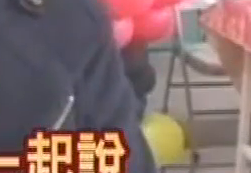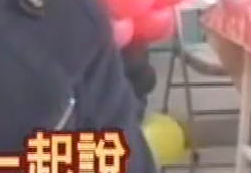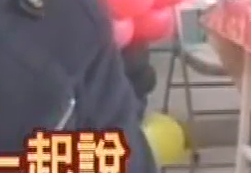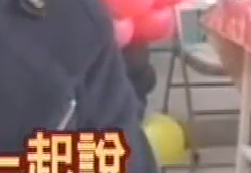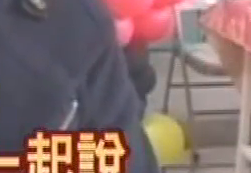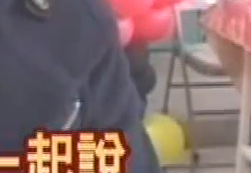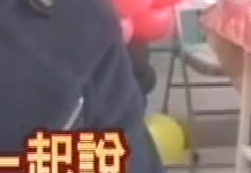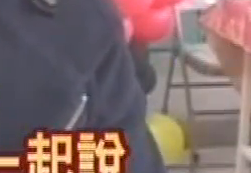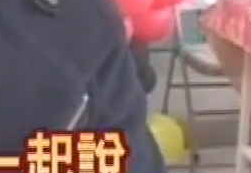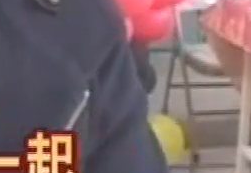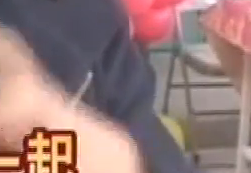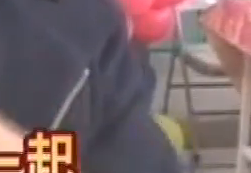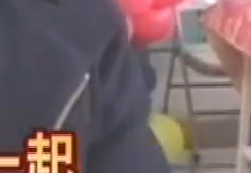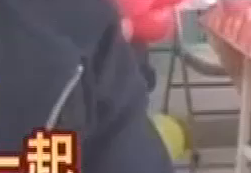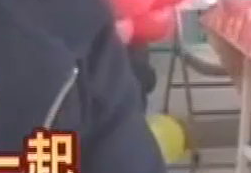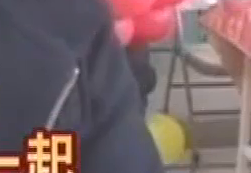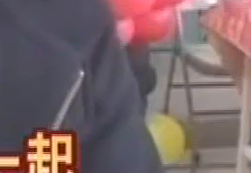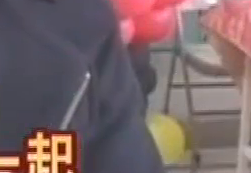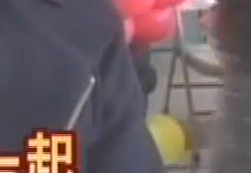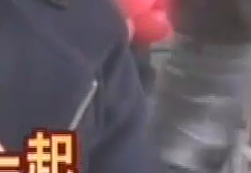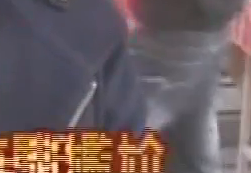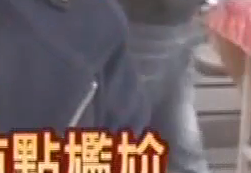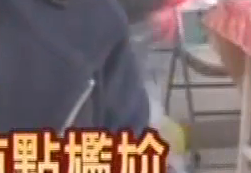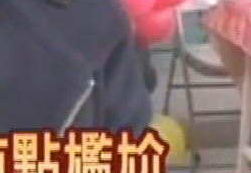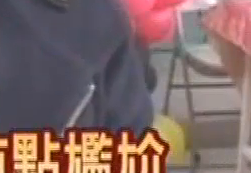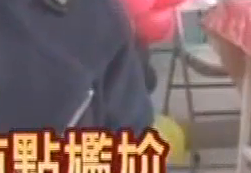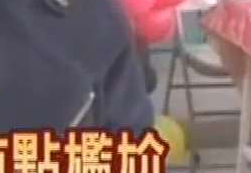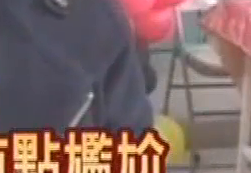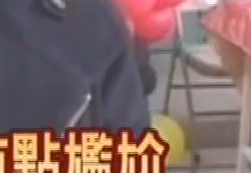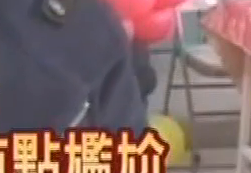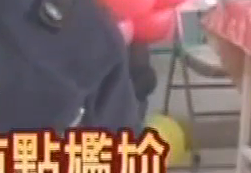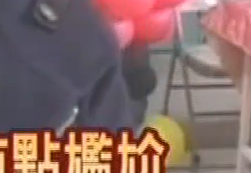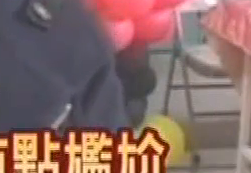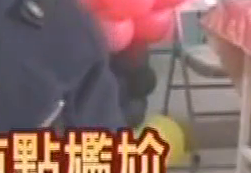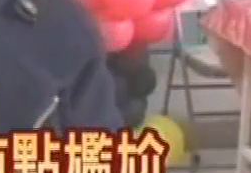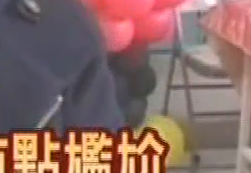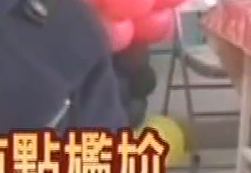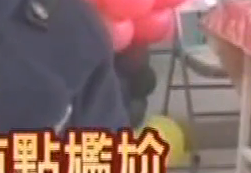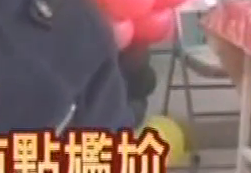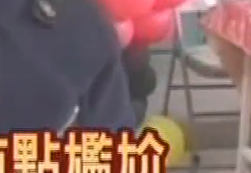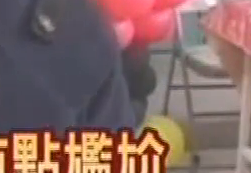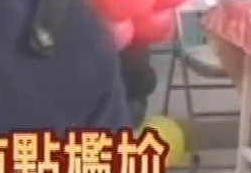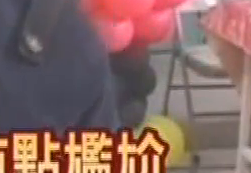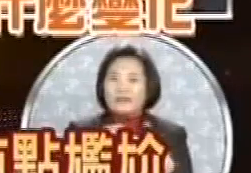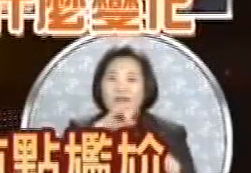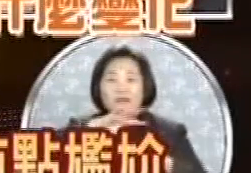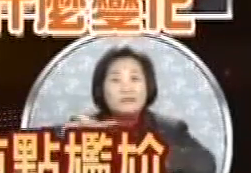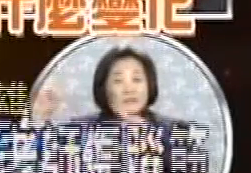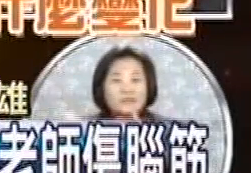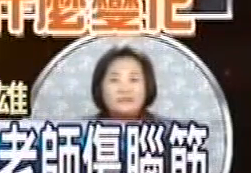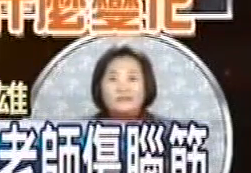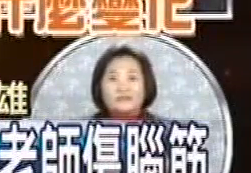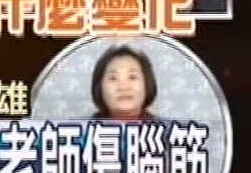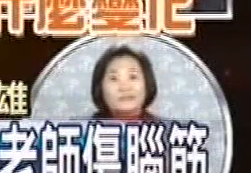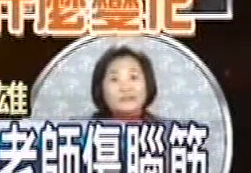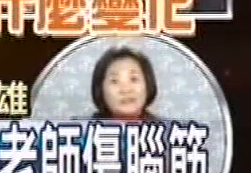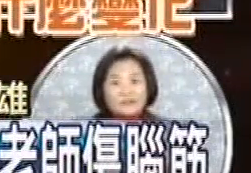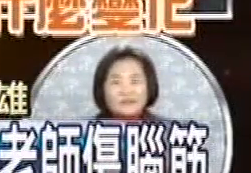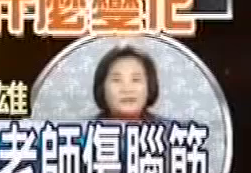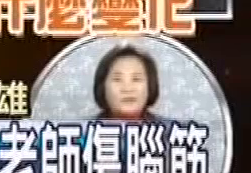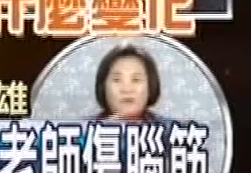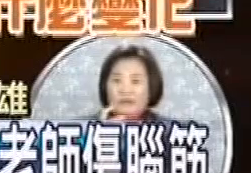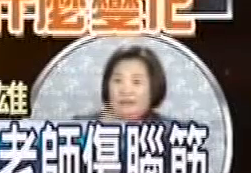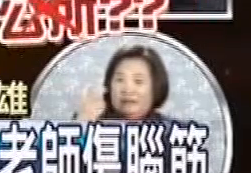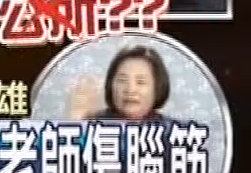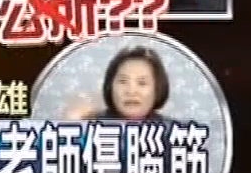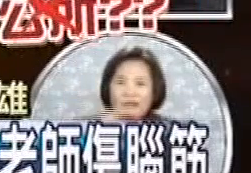字坐在一起说，都黏在一起了，所以啊，昨天真是有点尴尬。 我二十年前到完到现